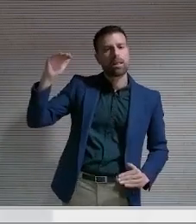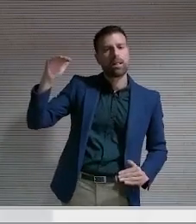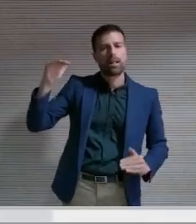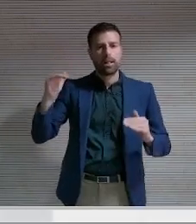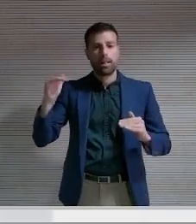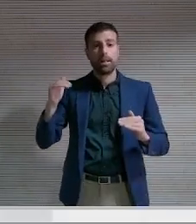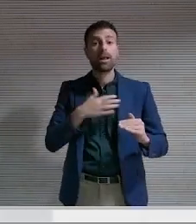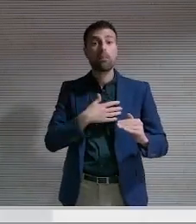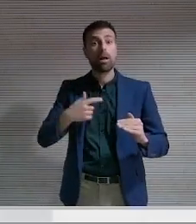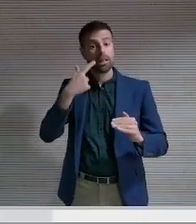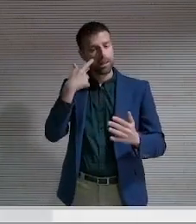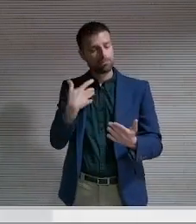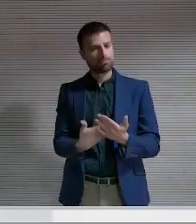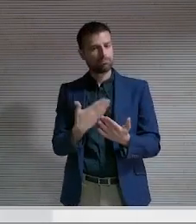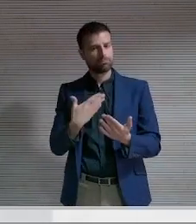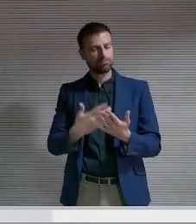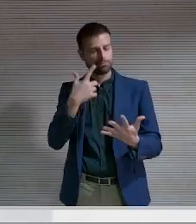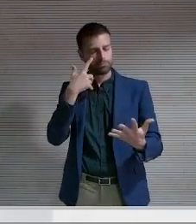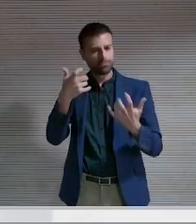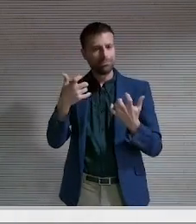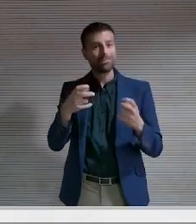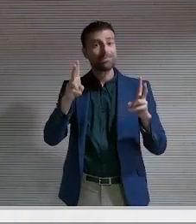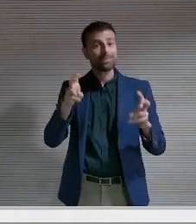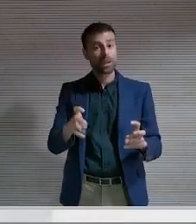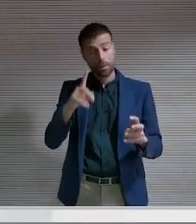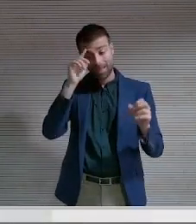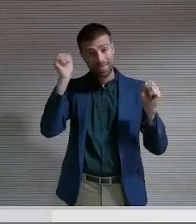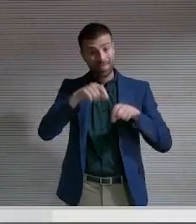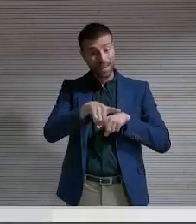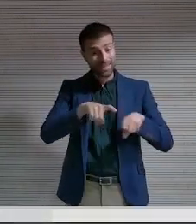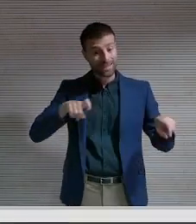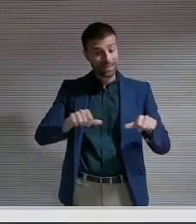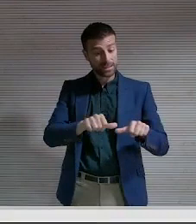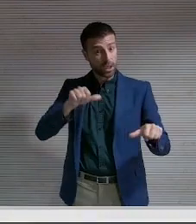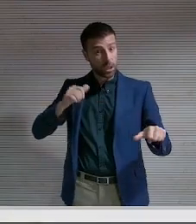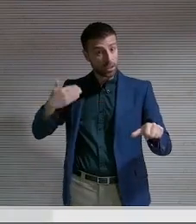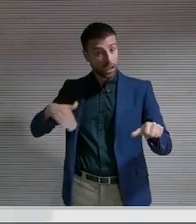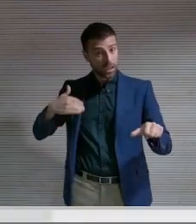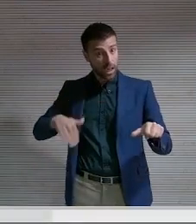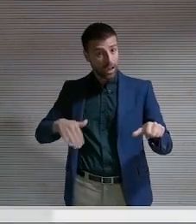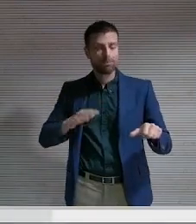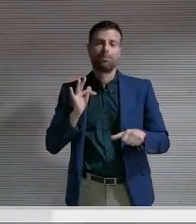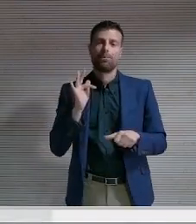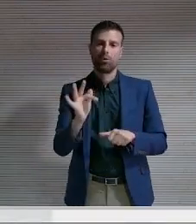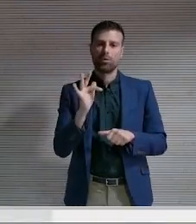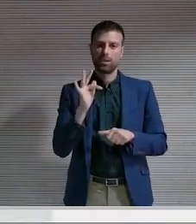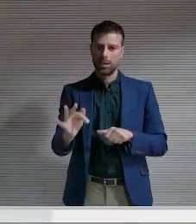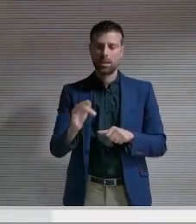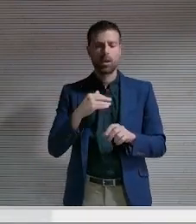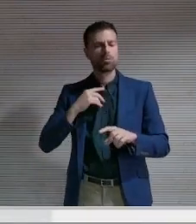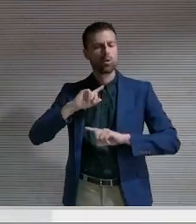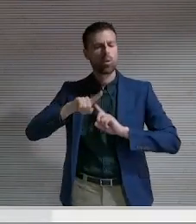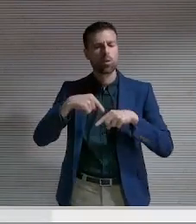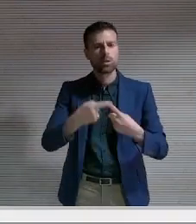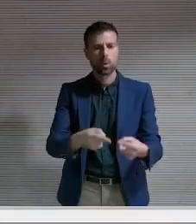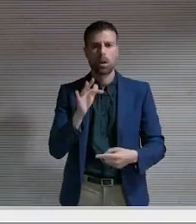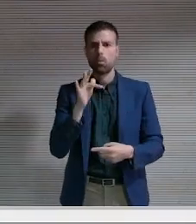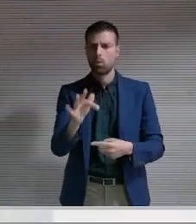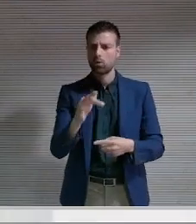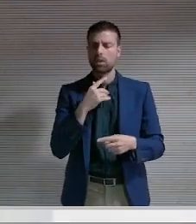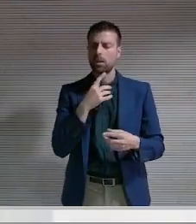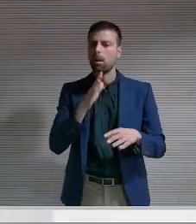terreny certifica que les decisions que anem prenent són positives i tenen un impacte en la